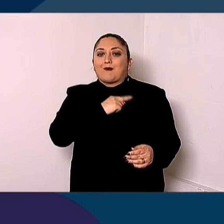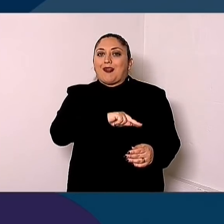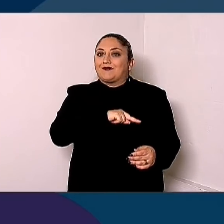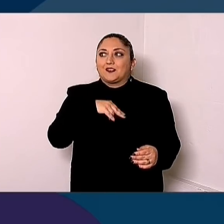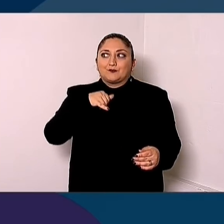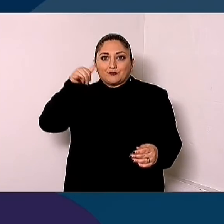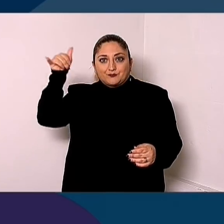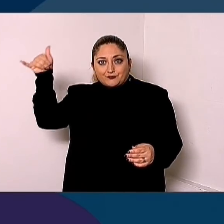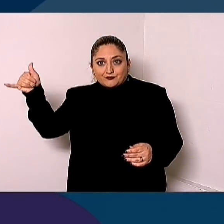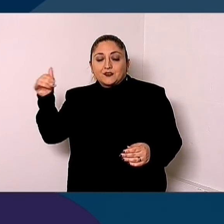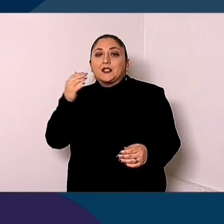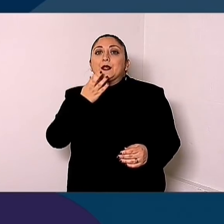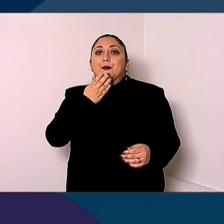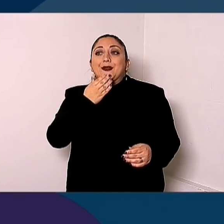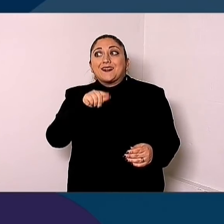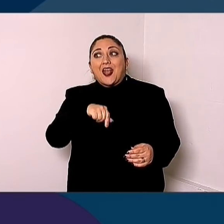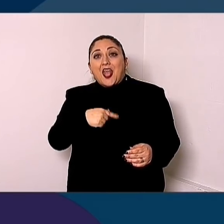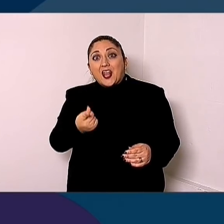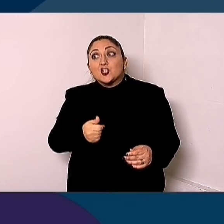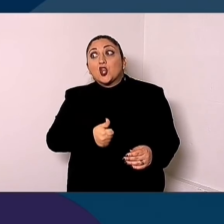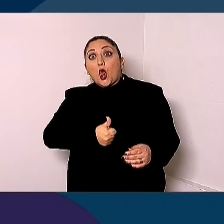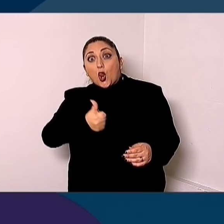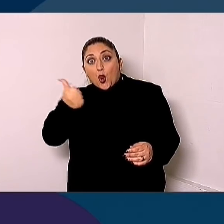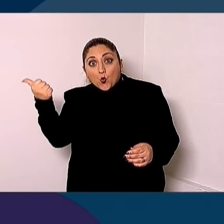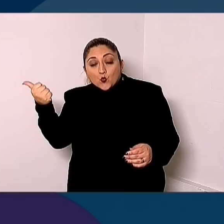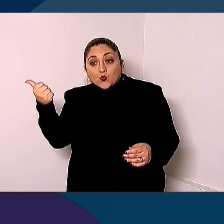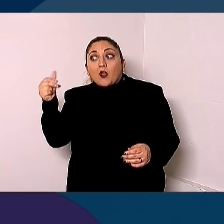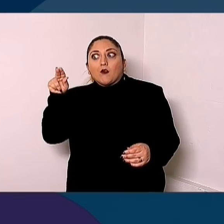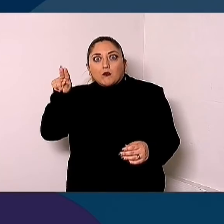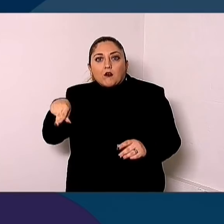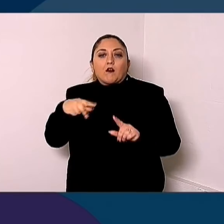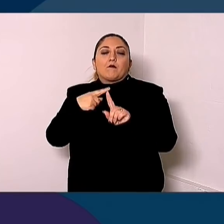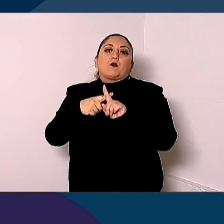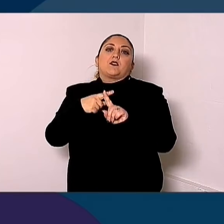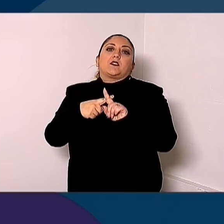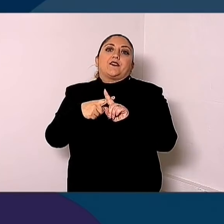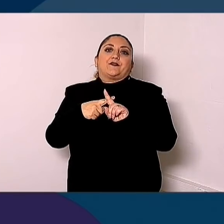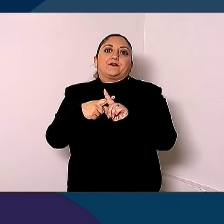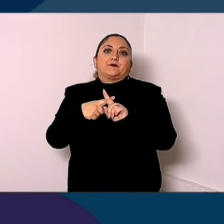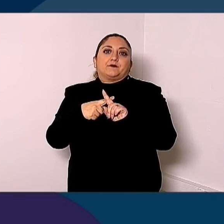li dal-barrani meta mar lura f'pajjiżu ġie konfermat bħala pożittiv.